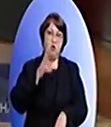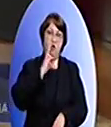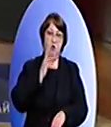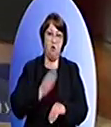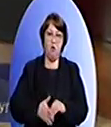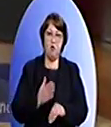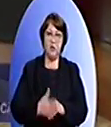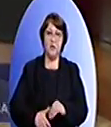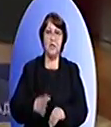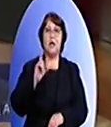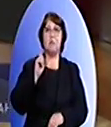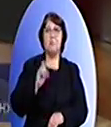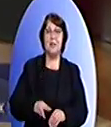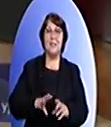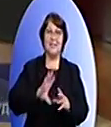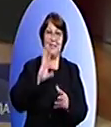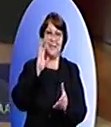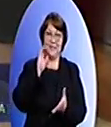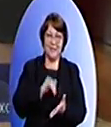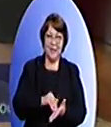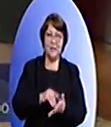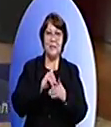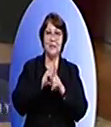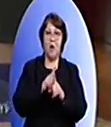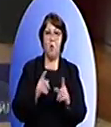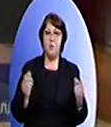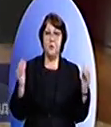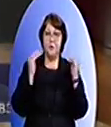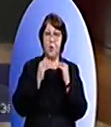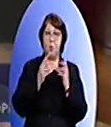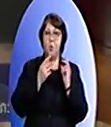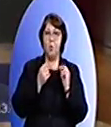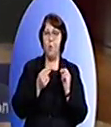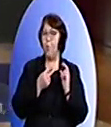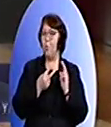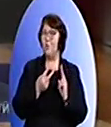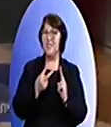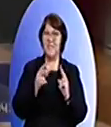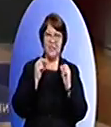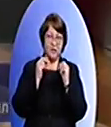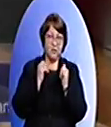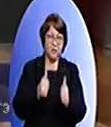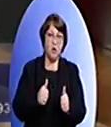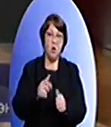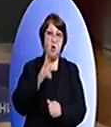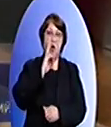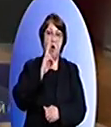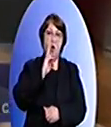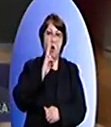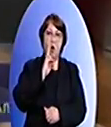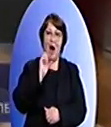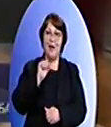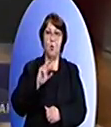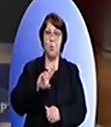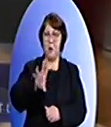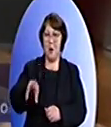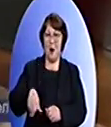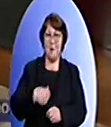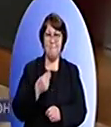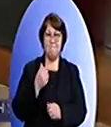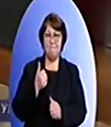салбарт стандартаараа тэнцэх, үйлчилгээгээр тэнцэх, хоолны аюулгүй байдал, өнг үзэмж,